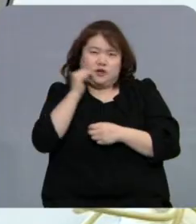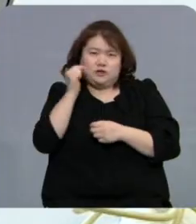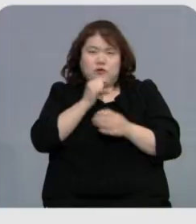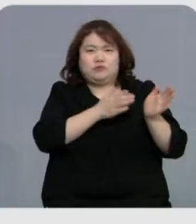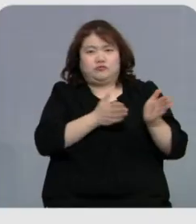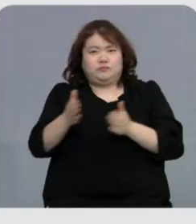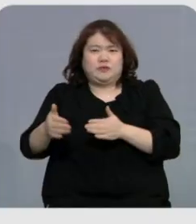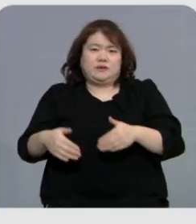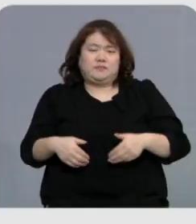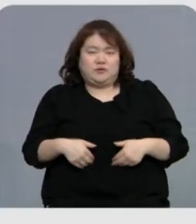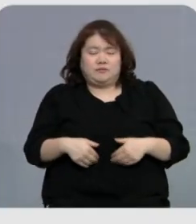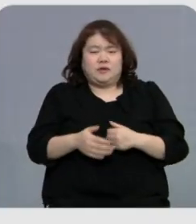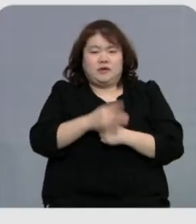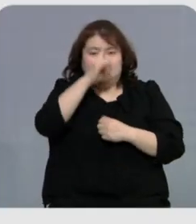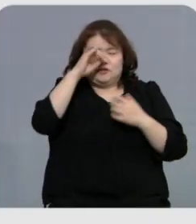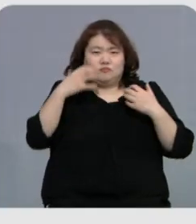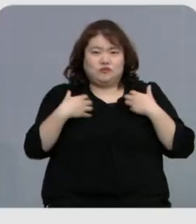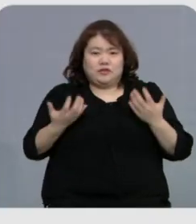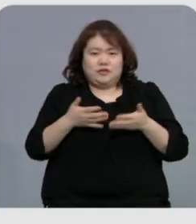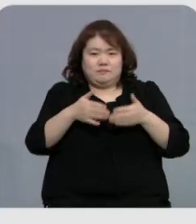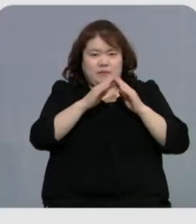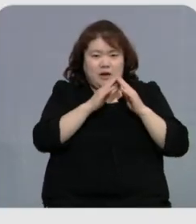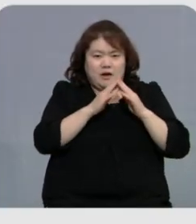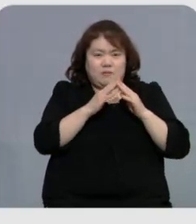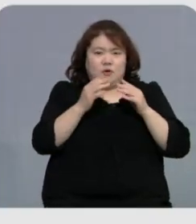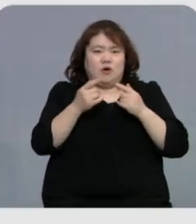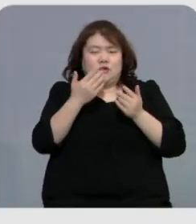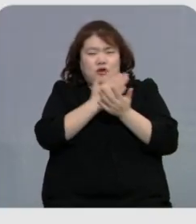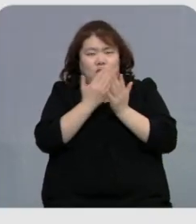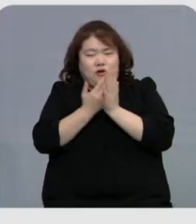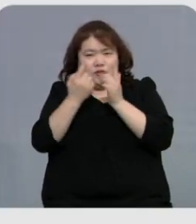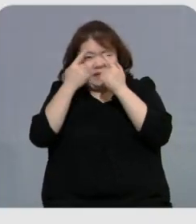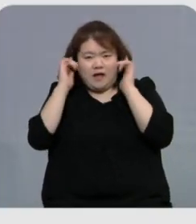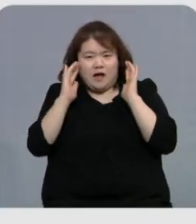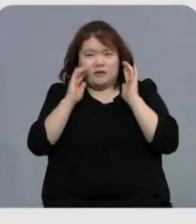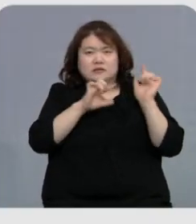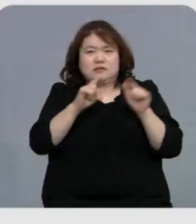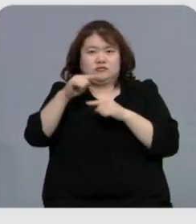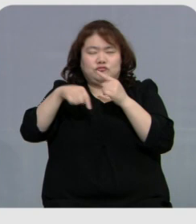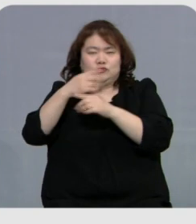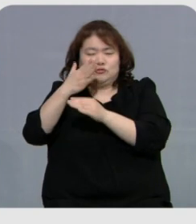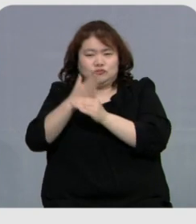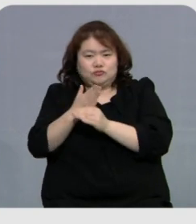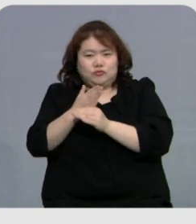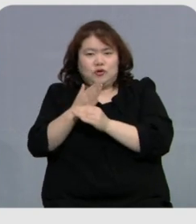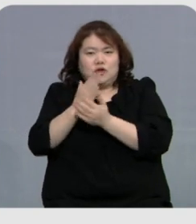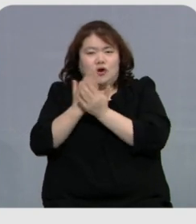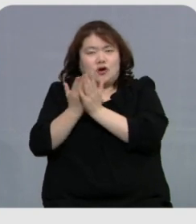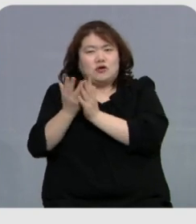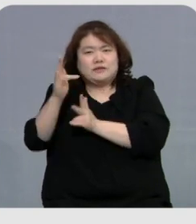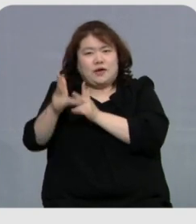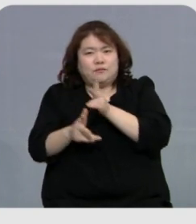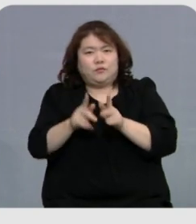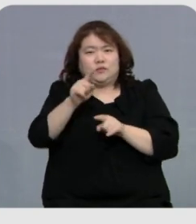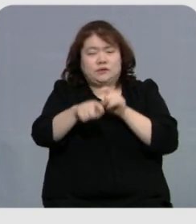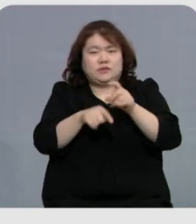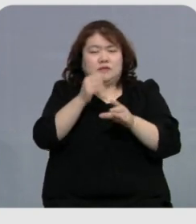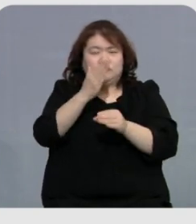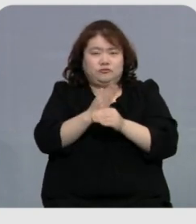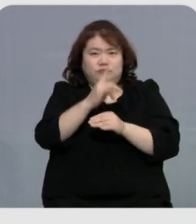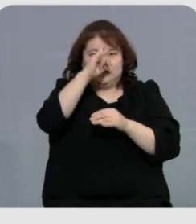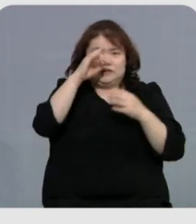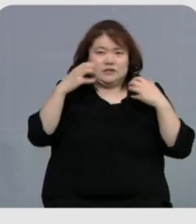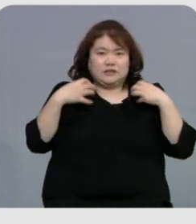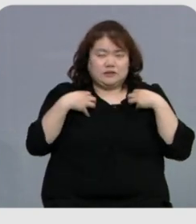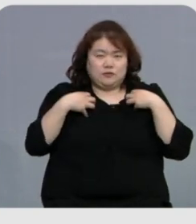필요합니다. 정부는 창업중심대학, 창업사관학교 등을 운영하고 있고 각종 바우처 사업도 진행합니다. 지자체